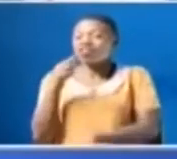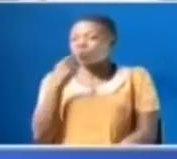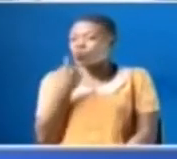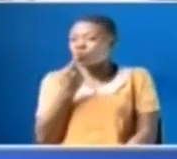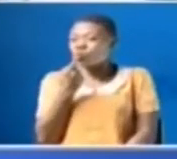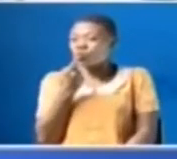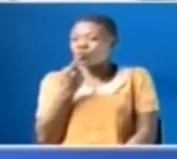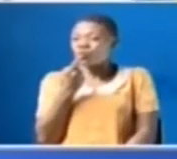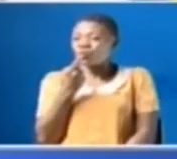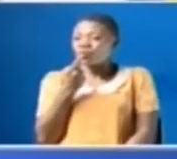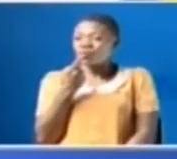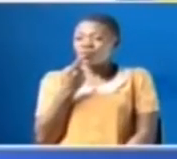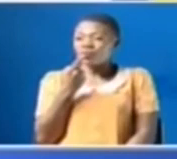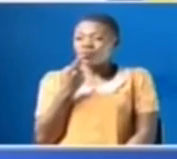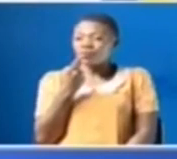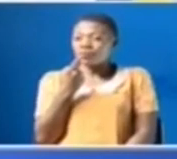yeyote ambaye